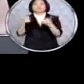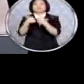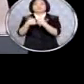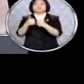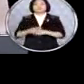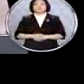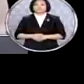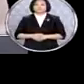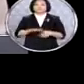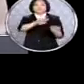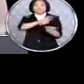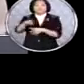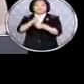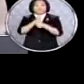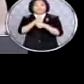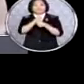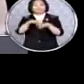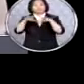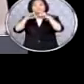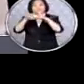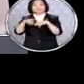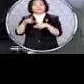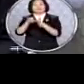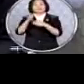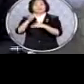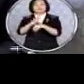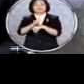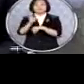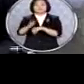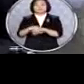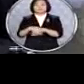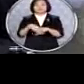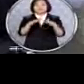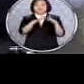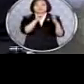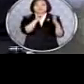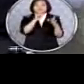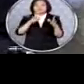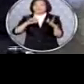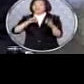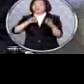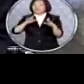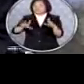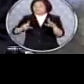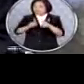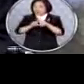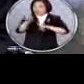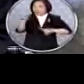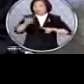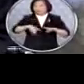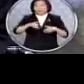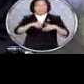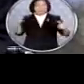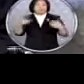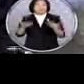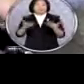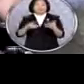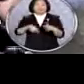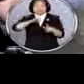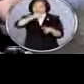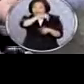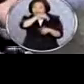请马英九先生回答，时间是1分30秒。 贫富差距确实是一个大问题，在台湾历史上贫富